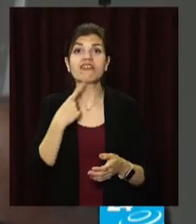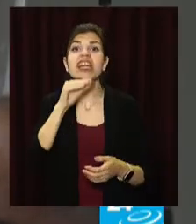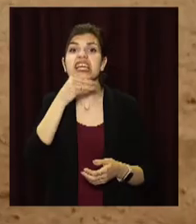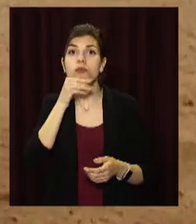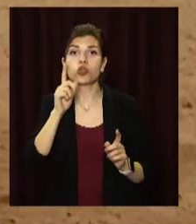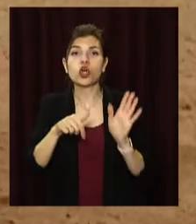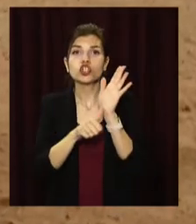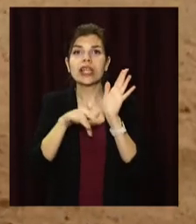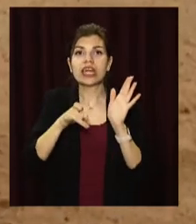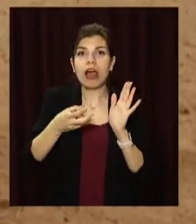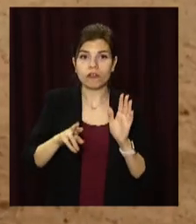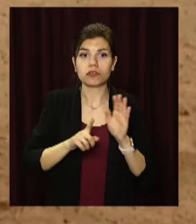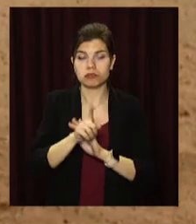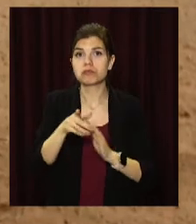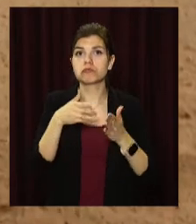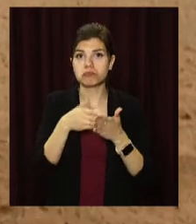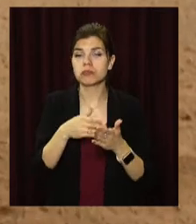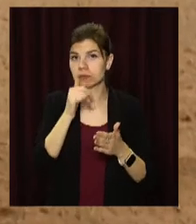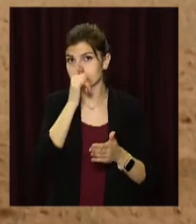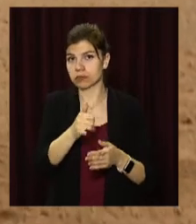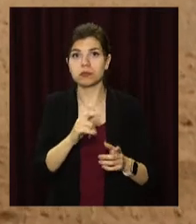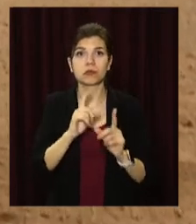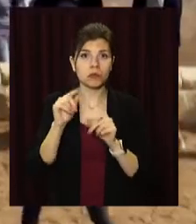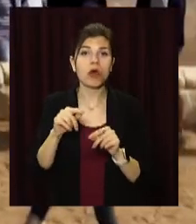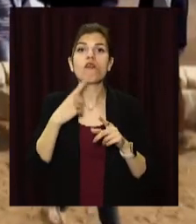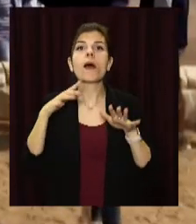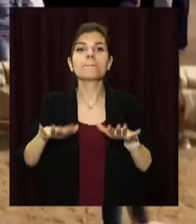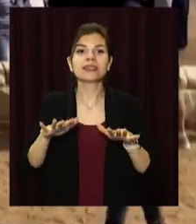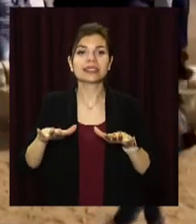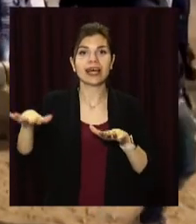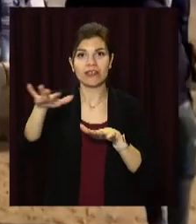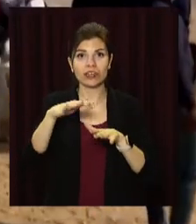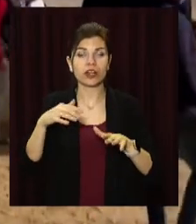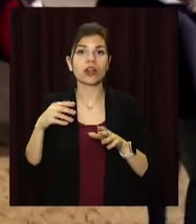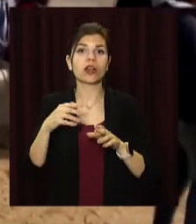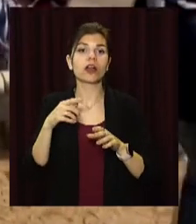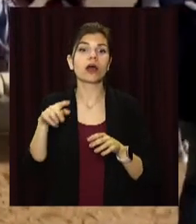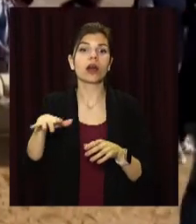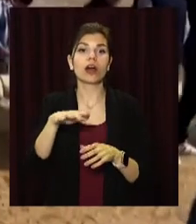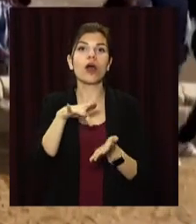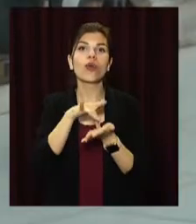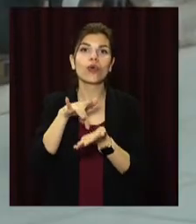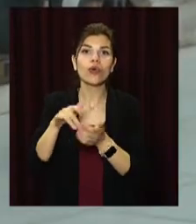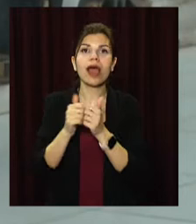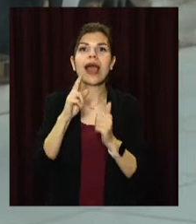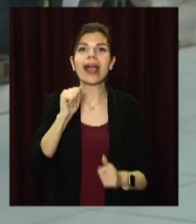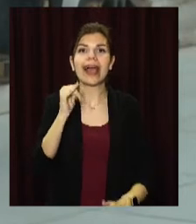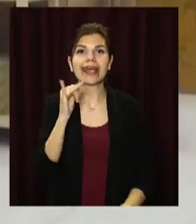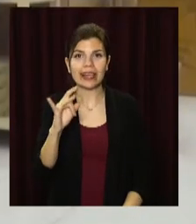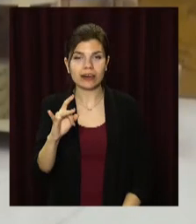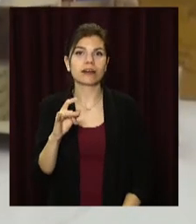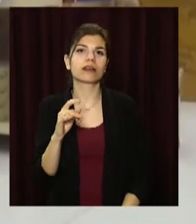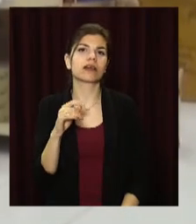Єгипті з 6 травня, однак вони стосуються виключно місцевих жителів міст та курортних зон поблизу Каїра, Олександрії